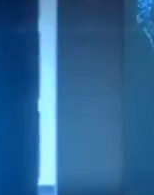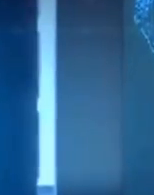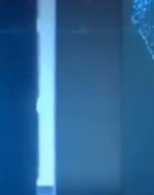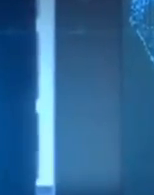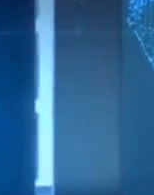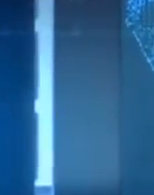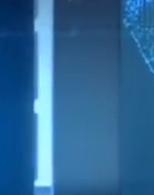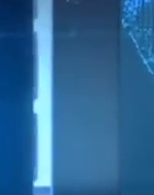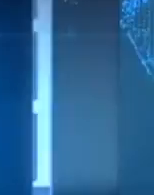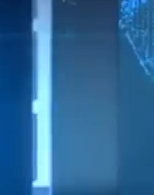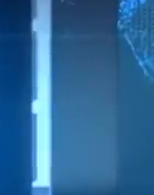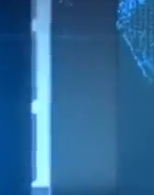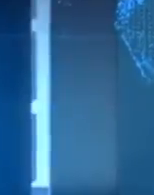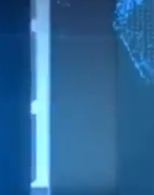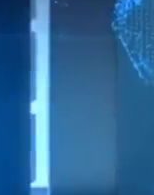телеарнасы.